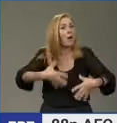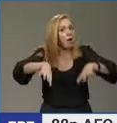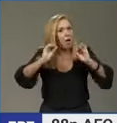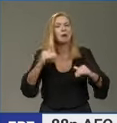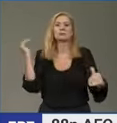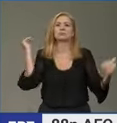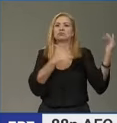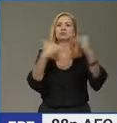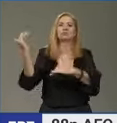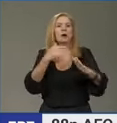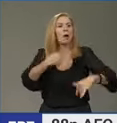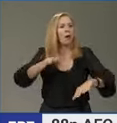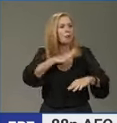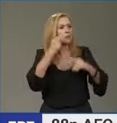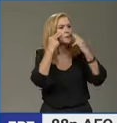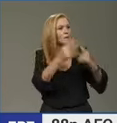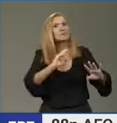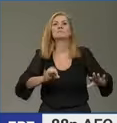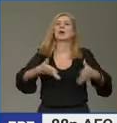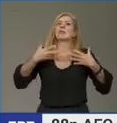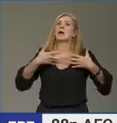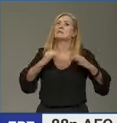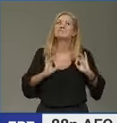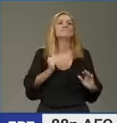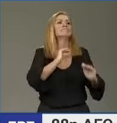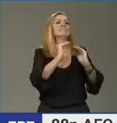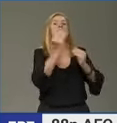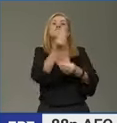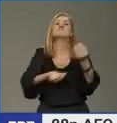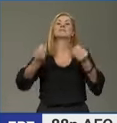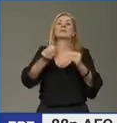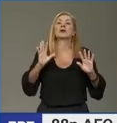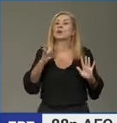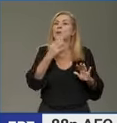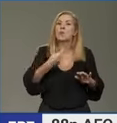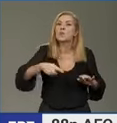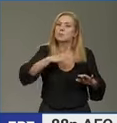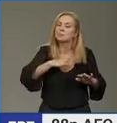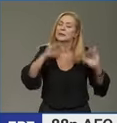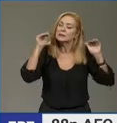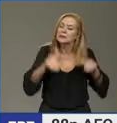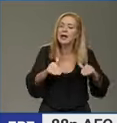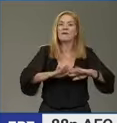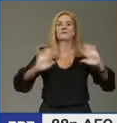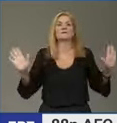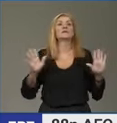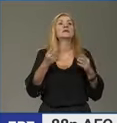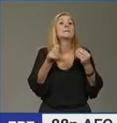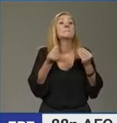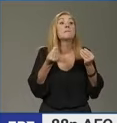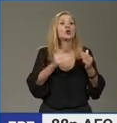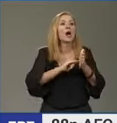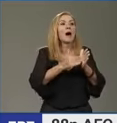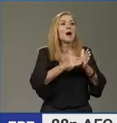τα βλέπουν και νομίζω ότι χαίρονται για αυτά και τα φροντίζουν και όλα πολύ περισσότερο, γιατί ο πολίτης σέβεται τις ποιοτικές υπηρεσίες